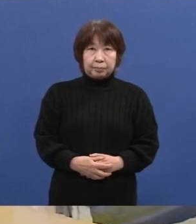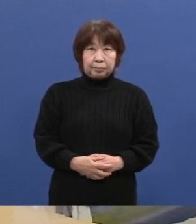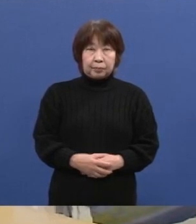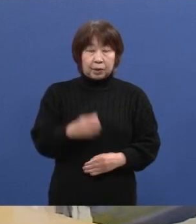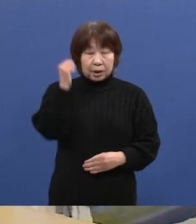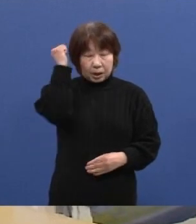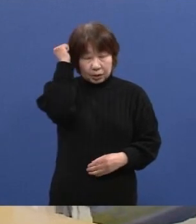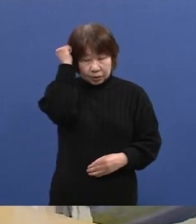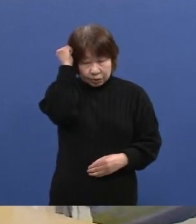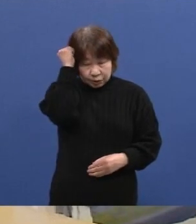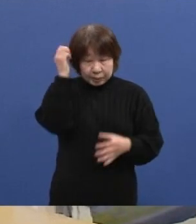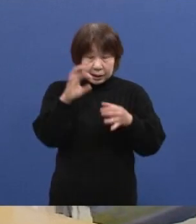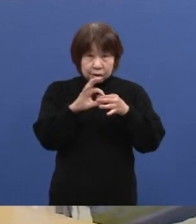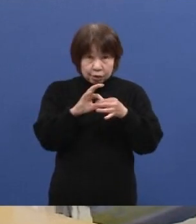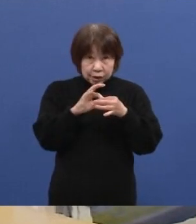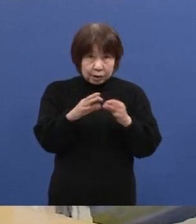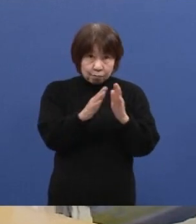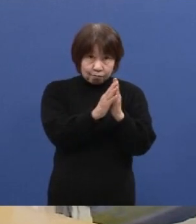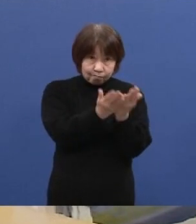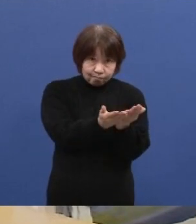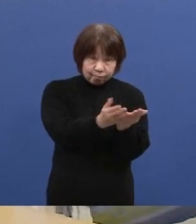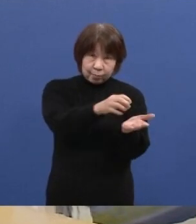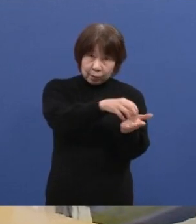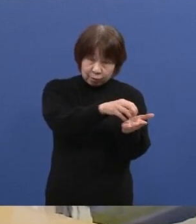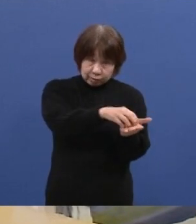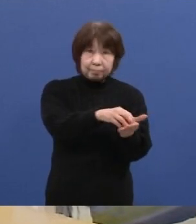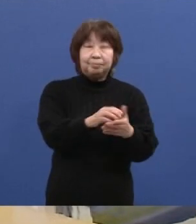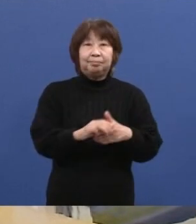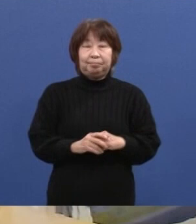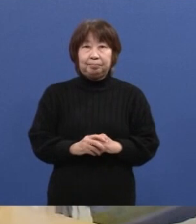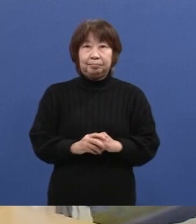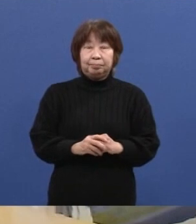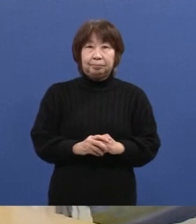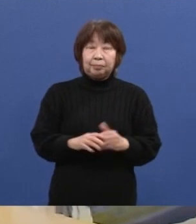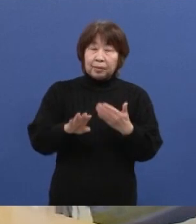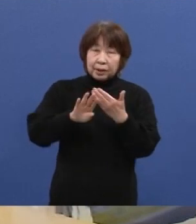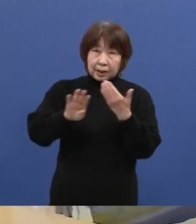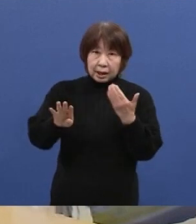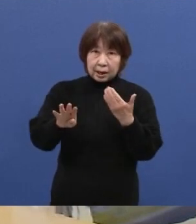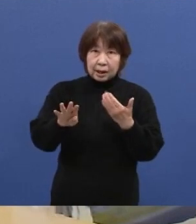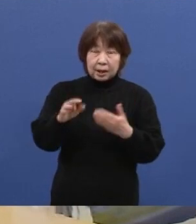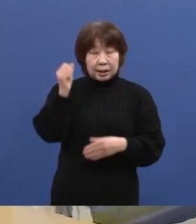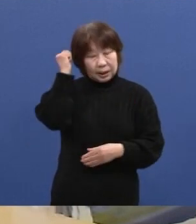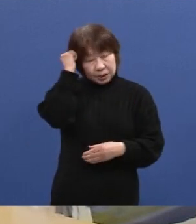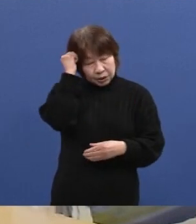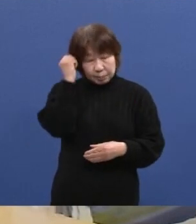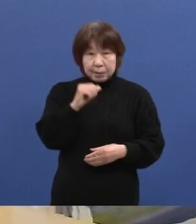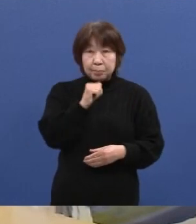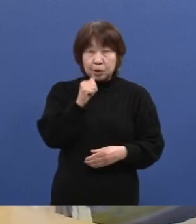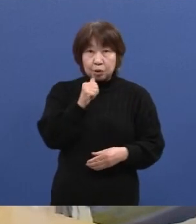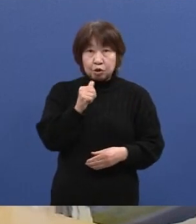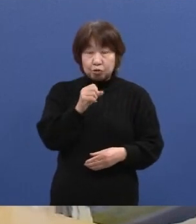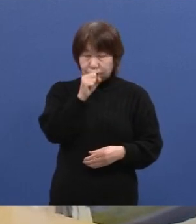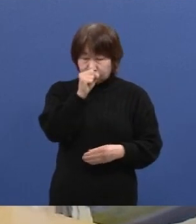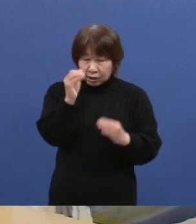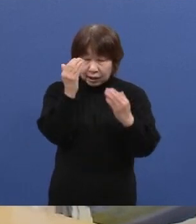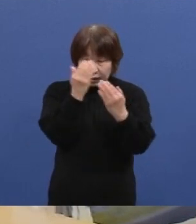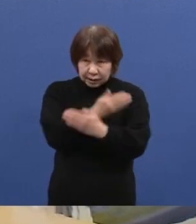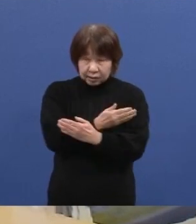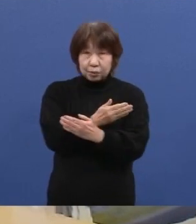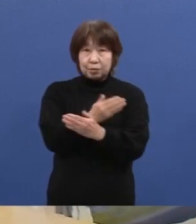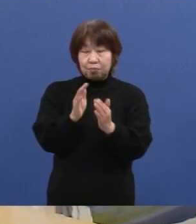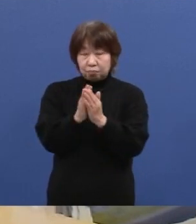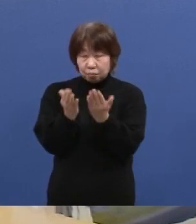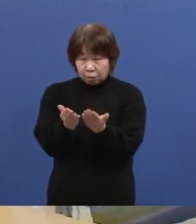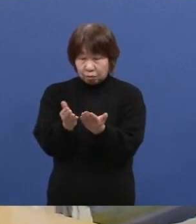睡眠について書かれている本か、それとも睡眠不足改善する方法について書かれている本